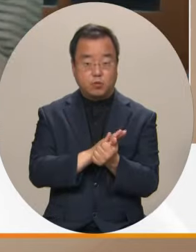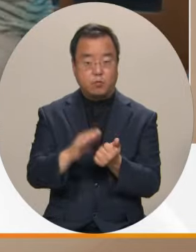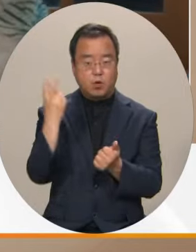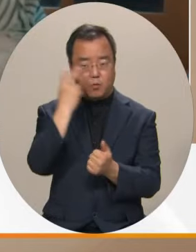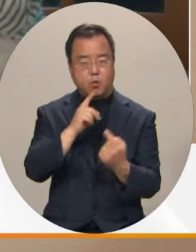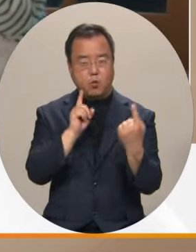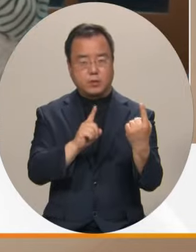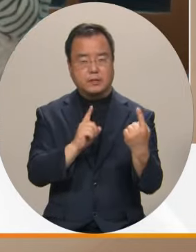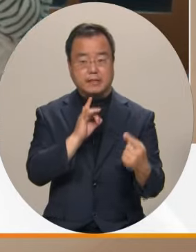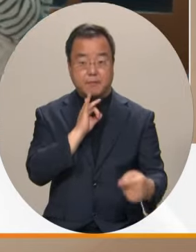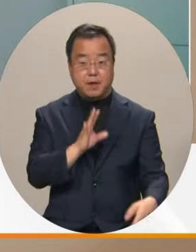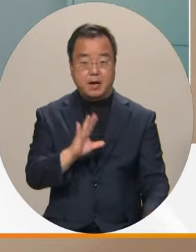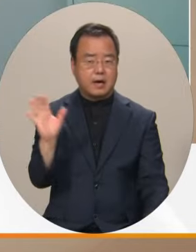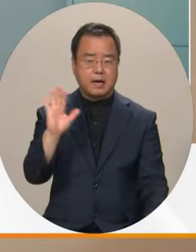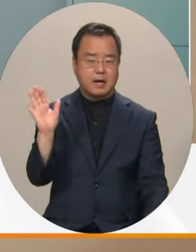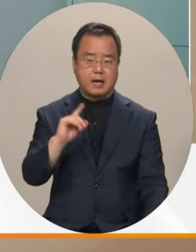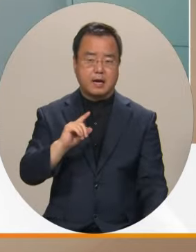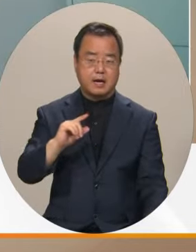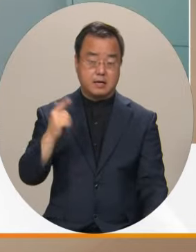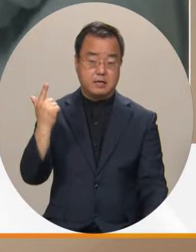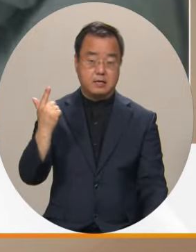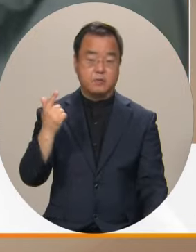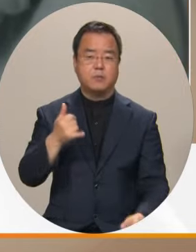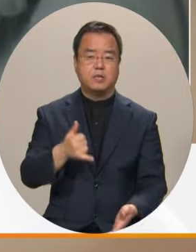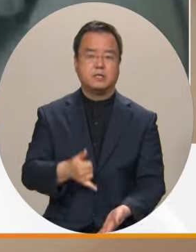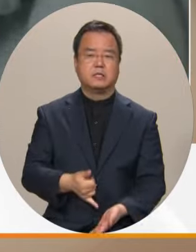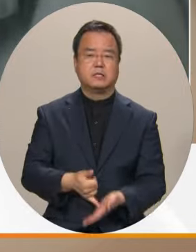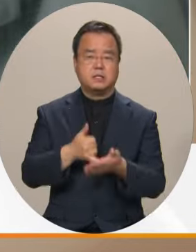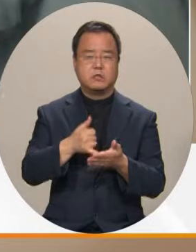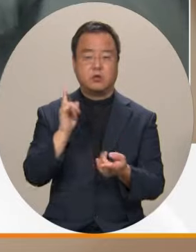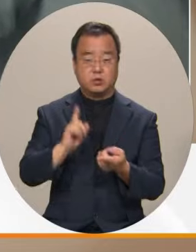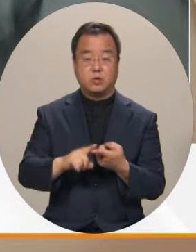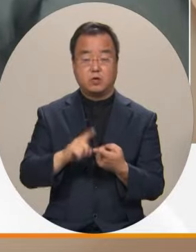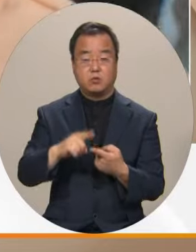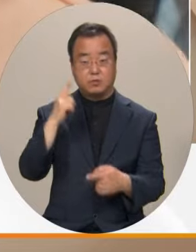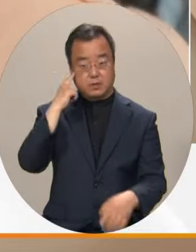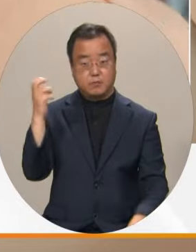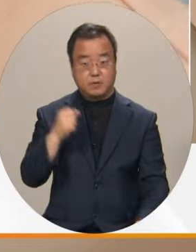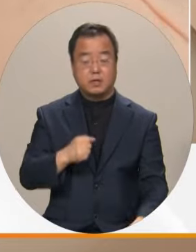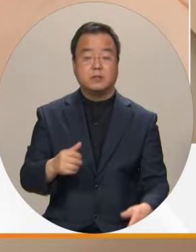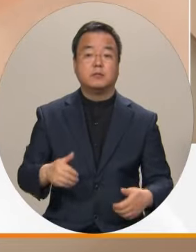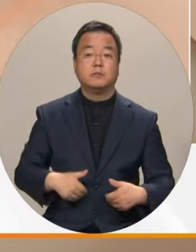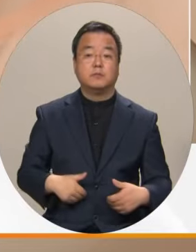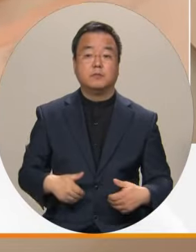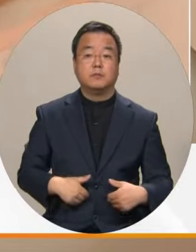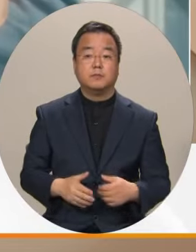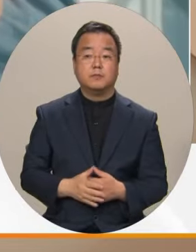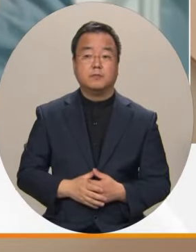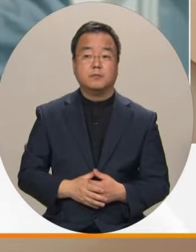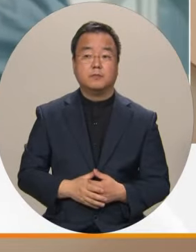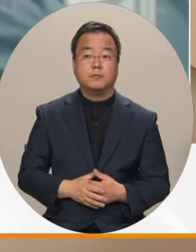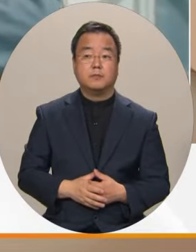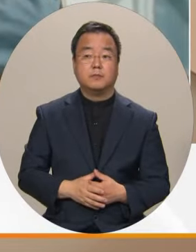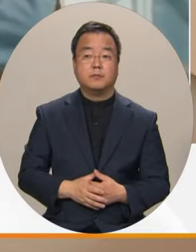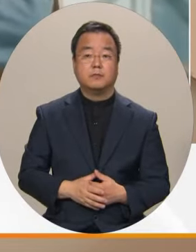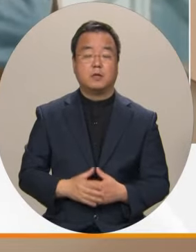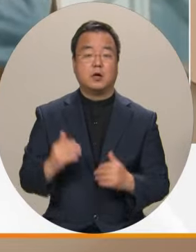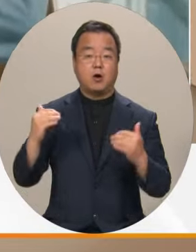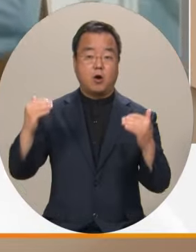대상만이 아니라 하나의 건강한 인격체로 생각하는 것들이 굉장히 중요합니다 그니까